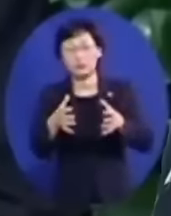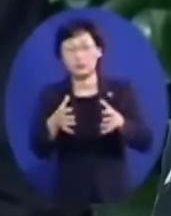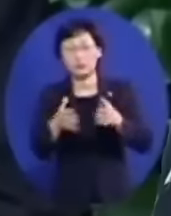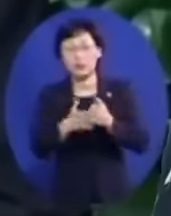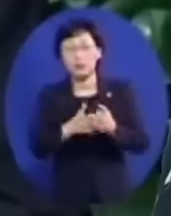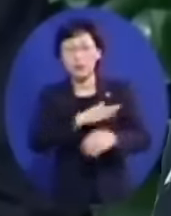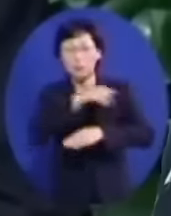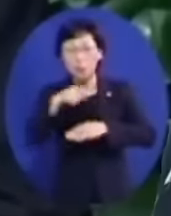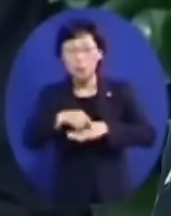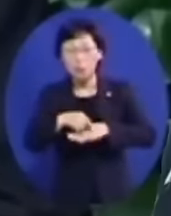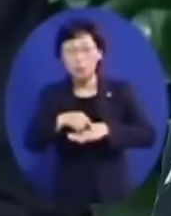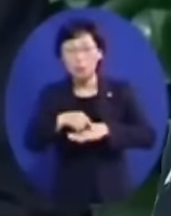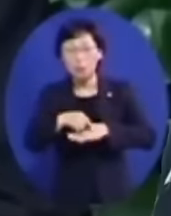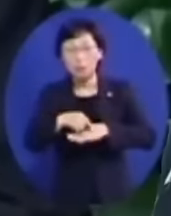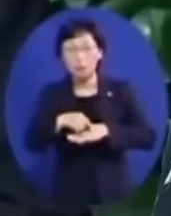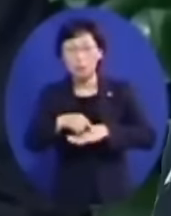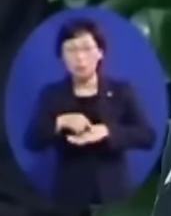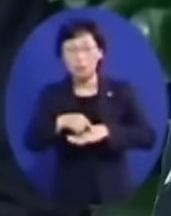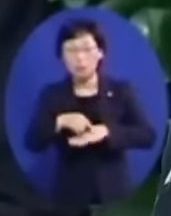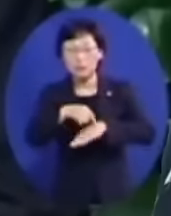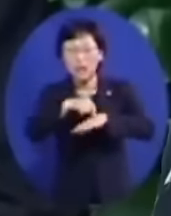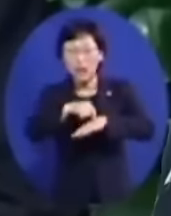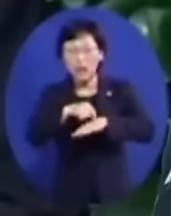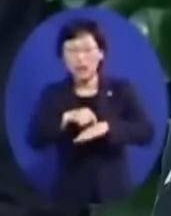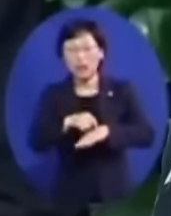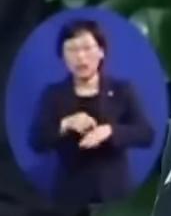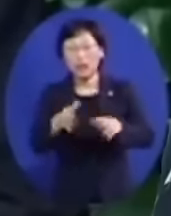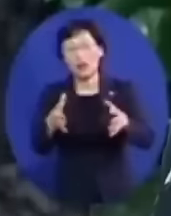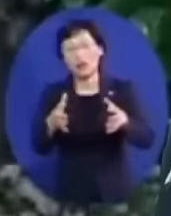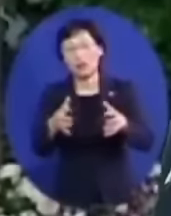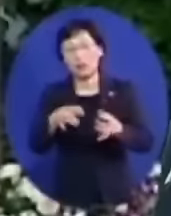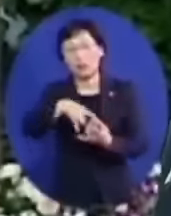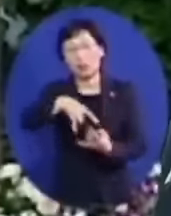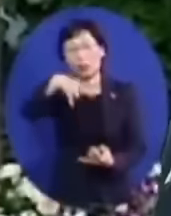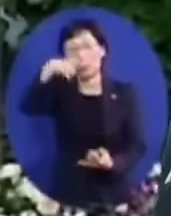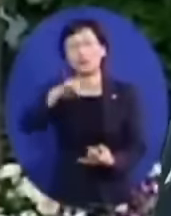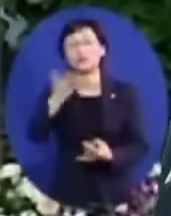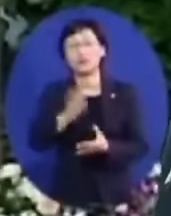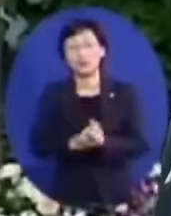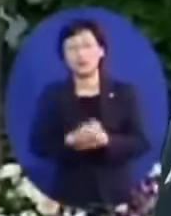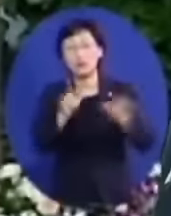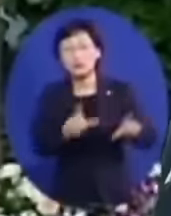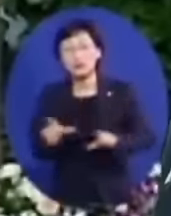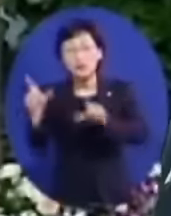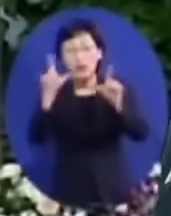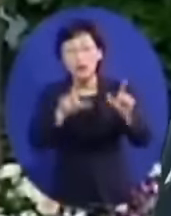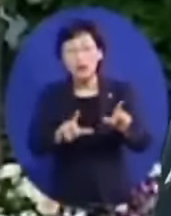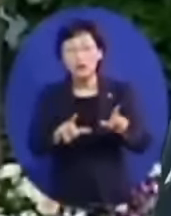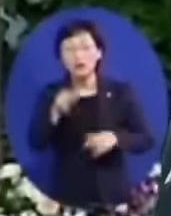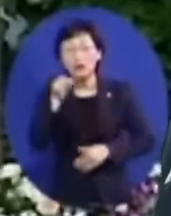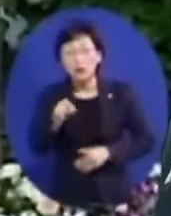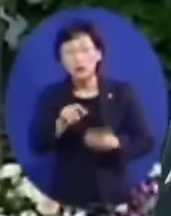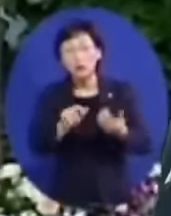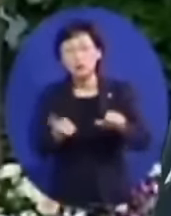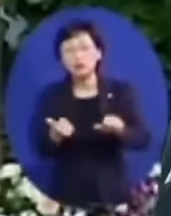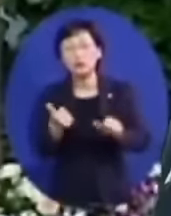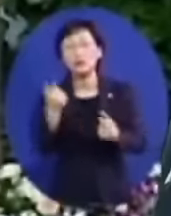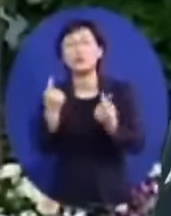그 몸에 살이야 안 마를 수가 있겠습니까? 사는 것이 죽는